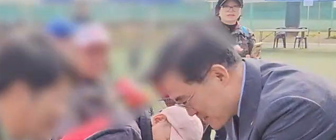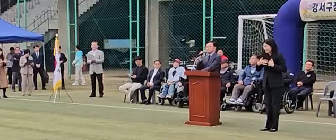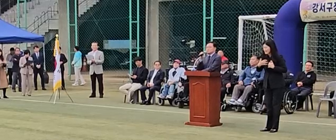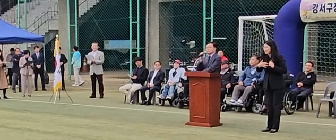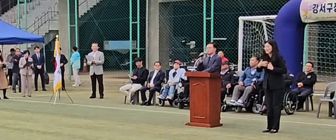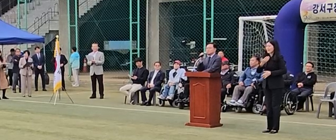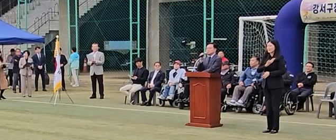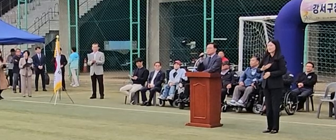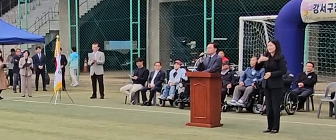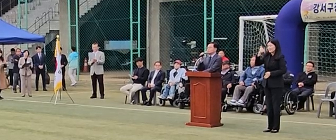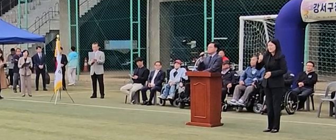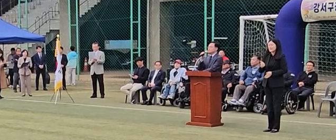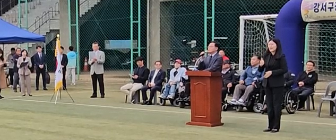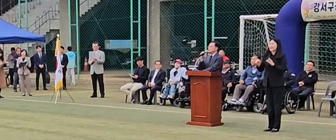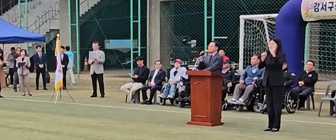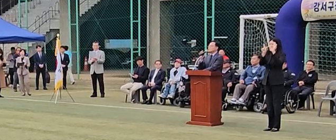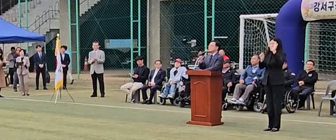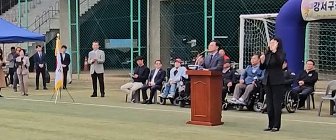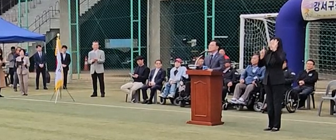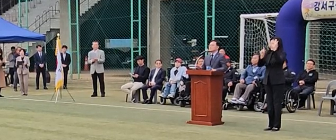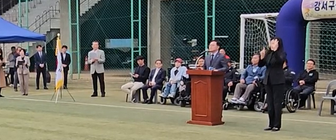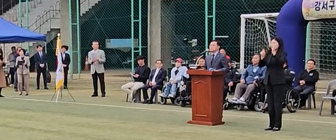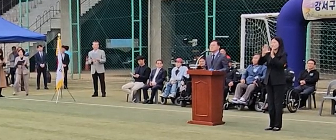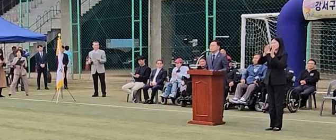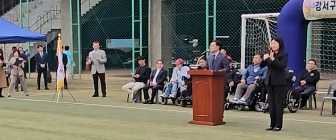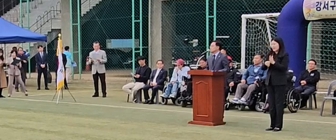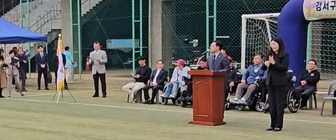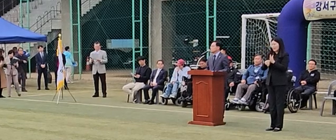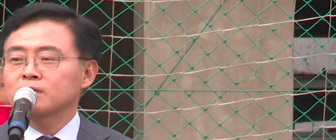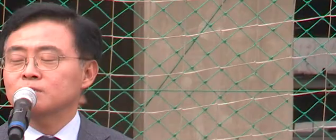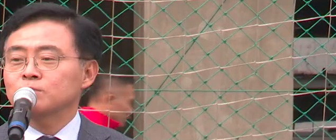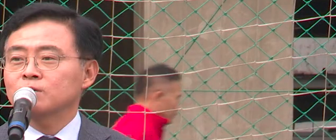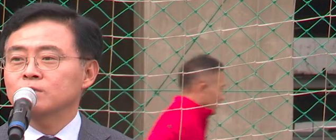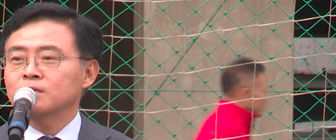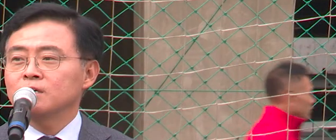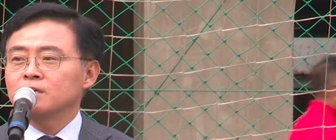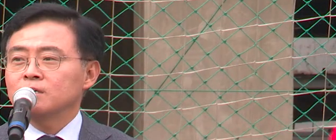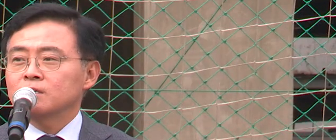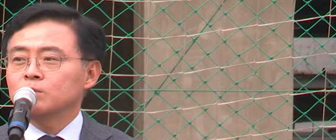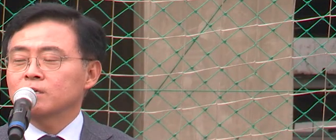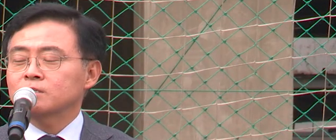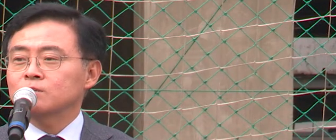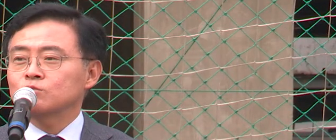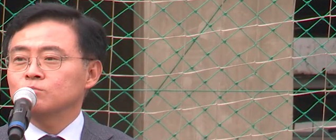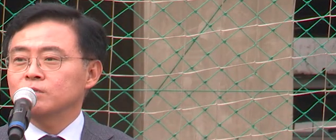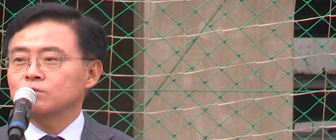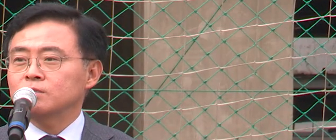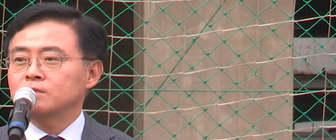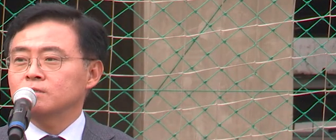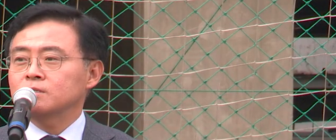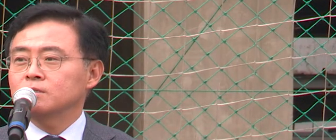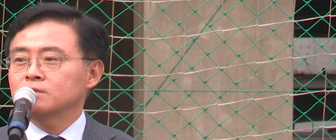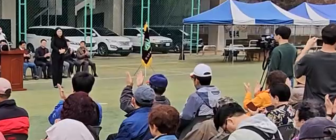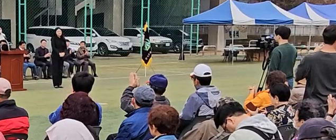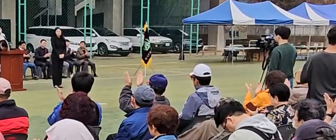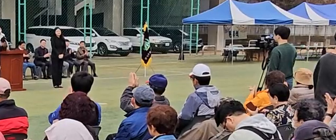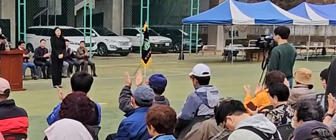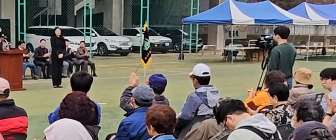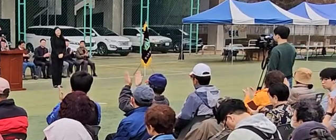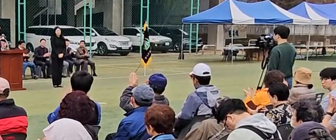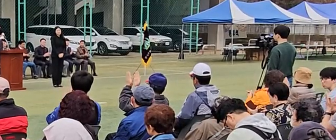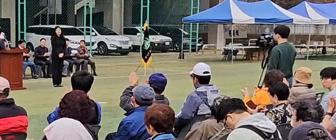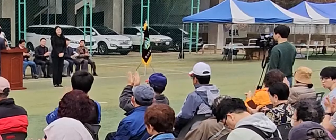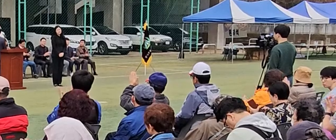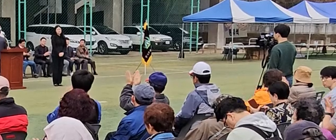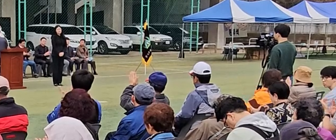바람까지 더해져 운동하기 좋은 날씨에 회원들끼리 소통하고 침목을 다지는 즐거운 시간이 되시길 바란다고